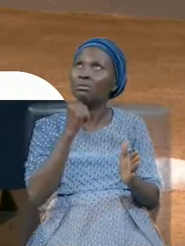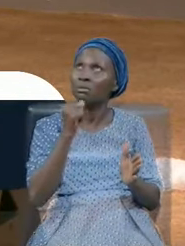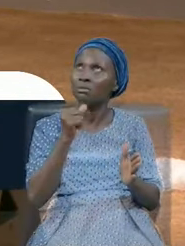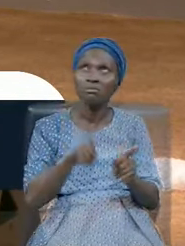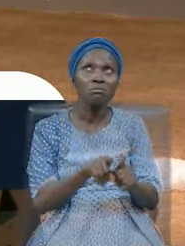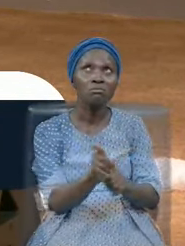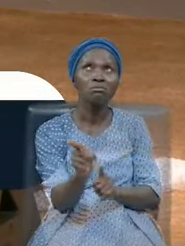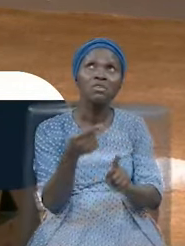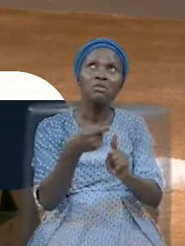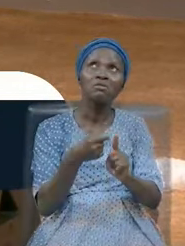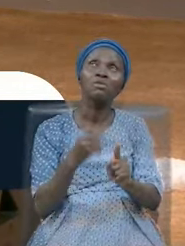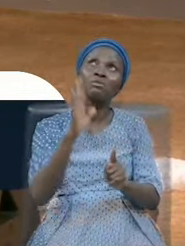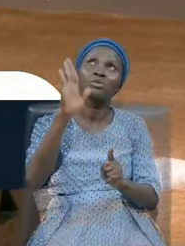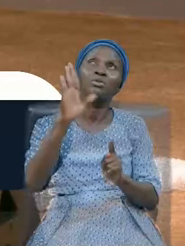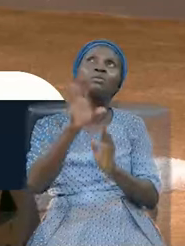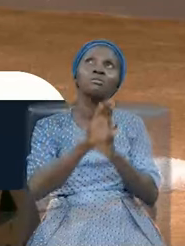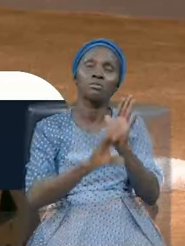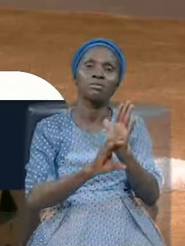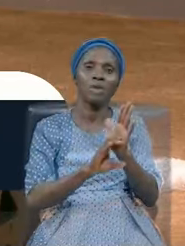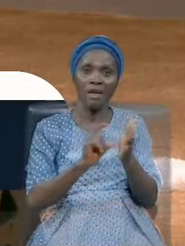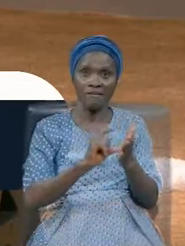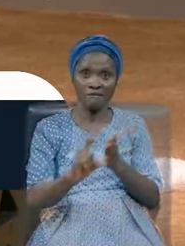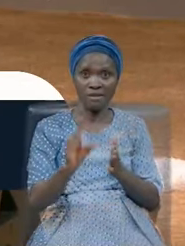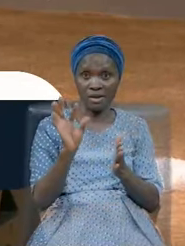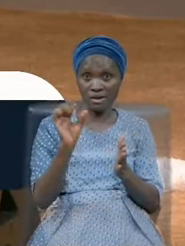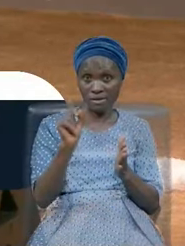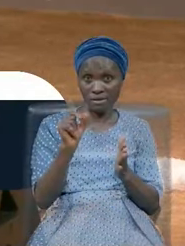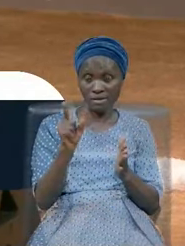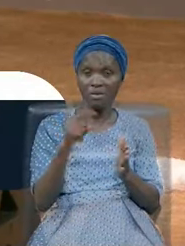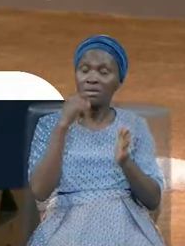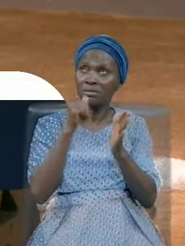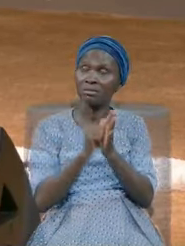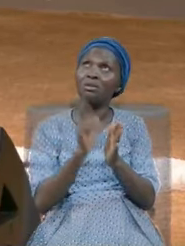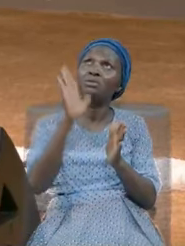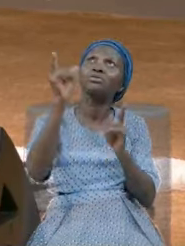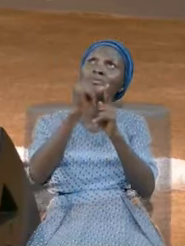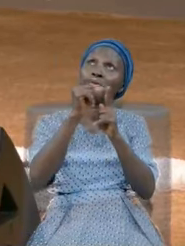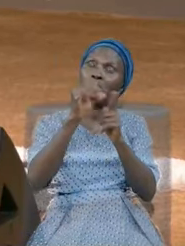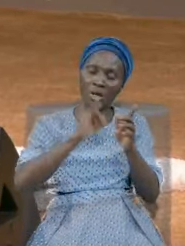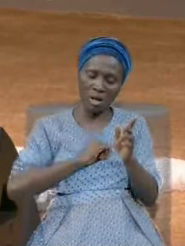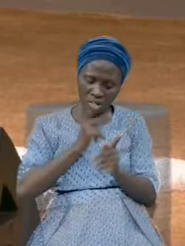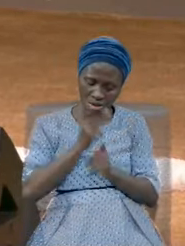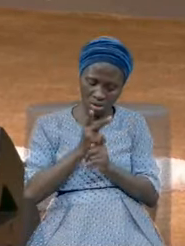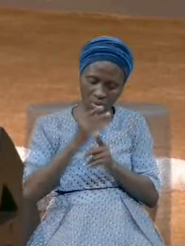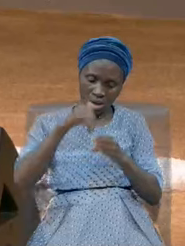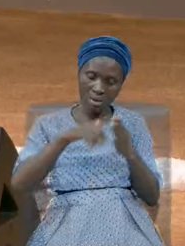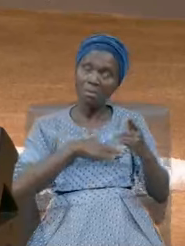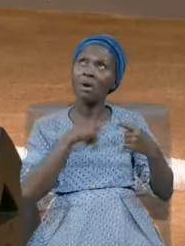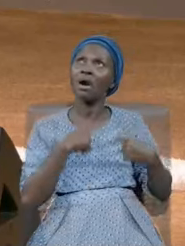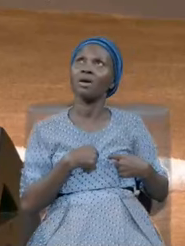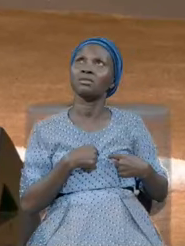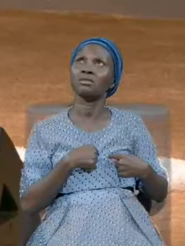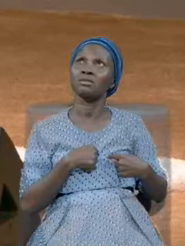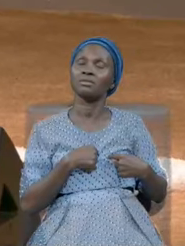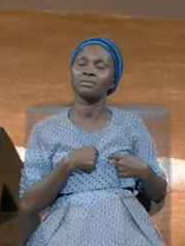commandement verset 11 je ser ta parole dans mon